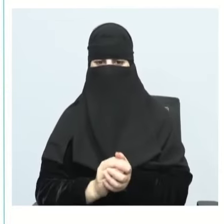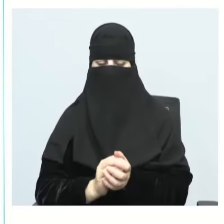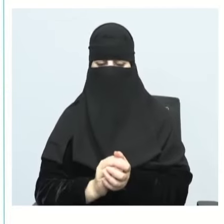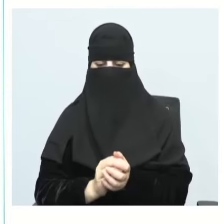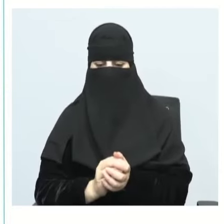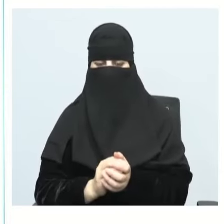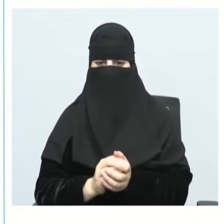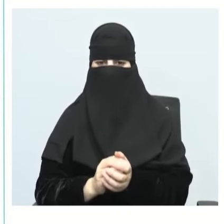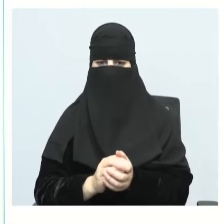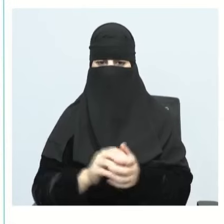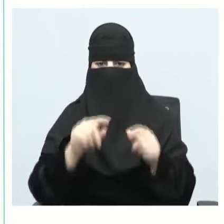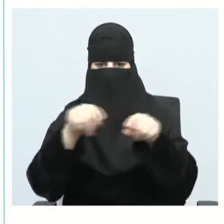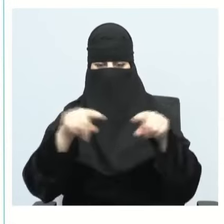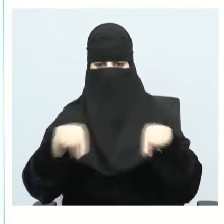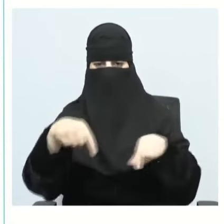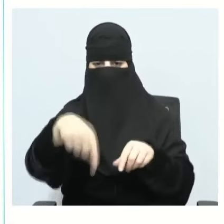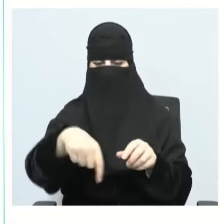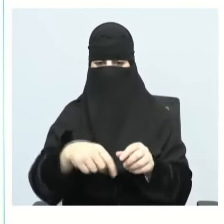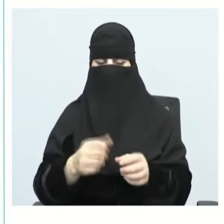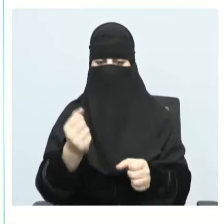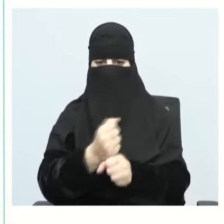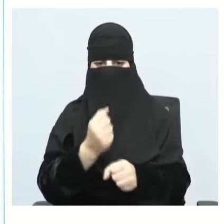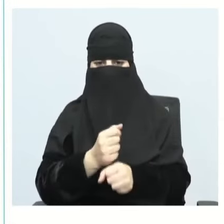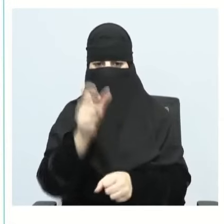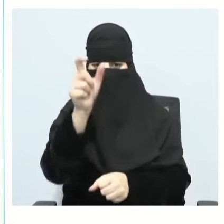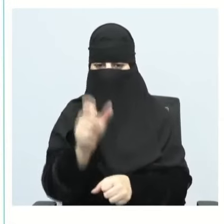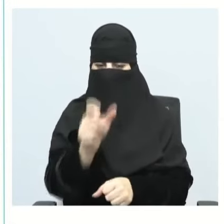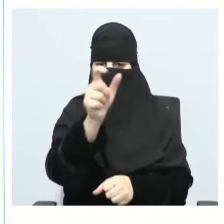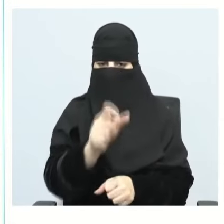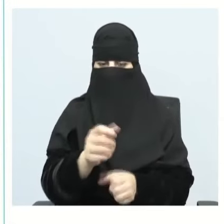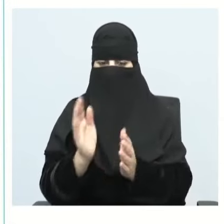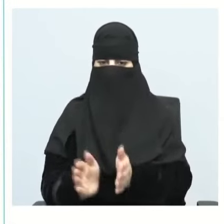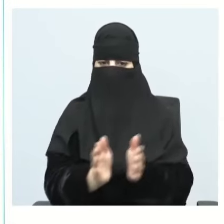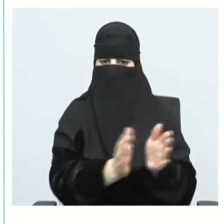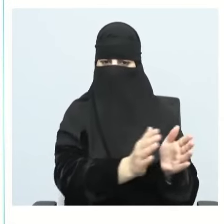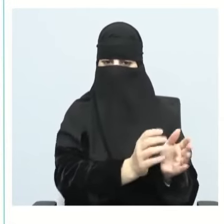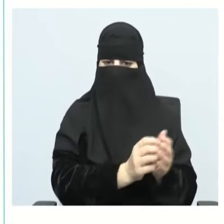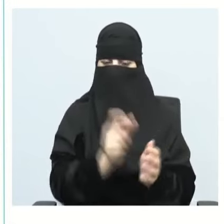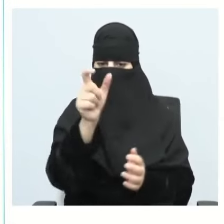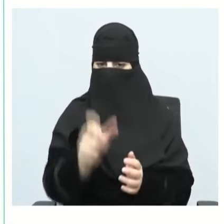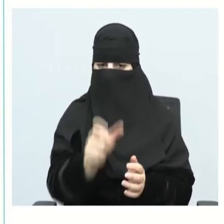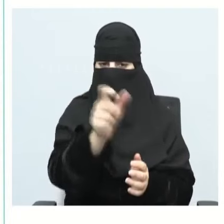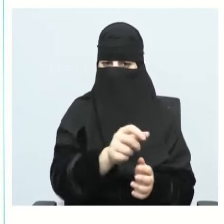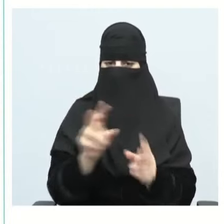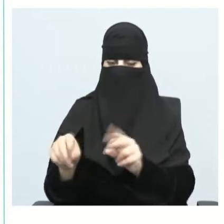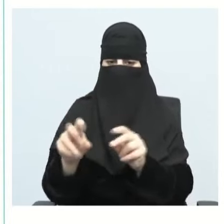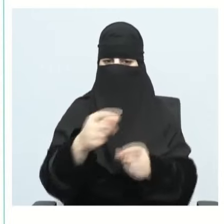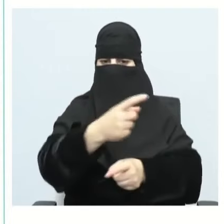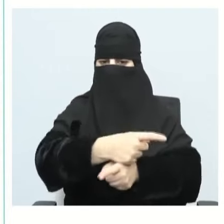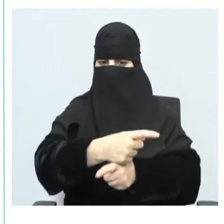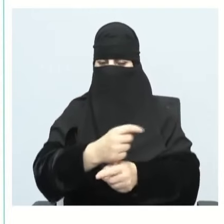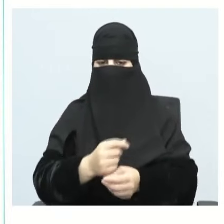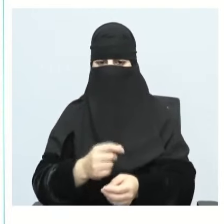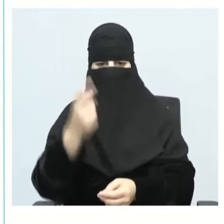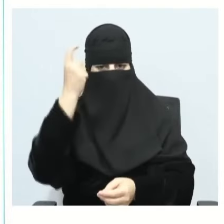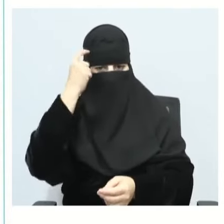طيب ايش خططنا اليوم عزيزي الطالب والطالبه انشاء قائمه يعني مترتب تكون على شكل كذا قائمه يذكرك